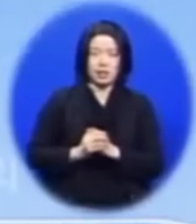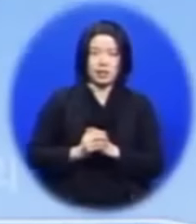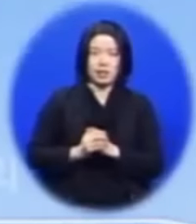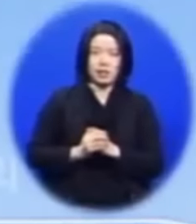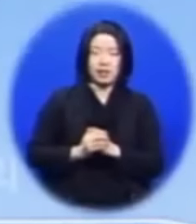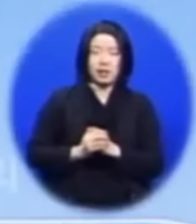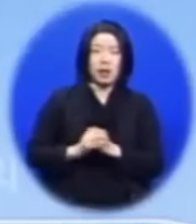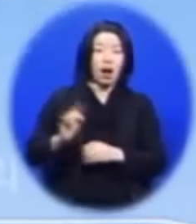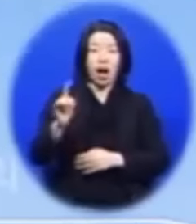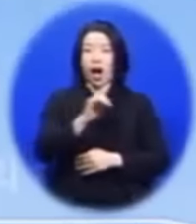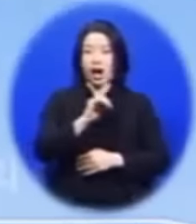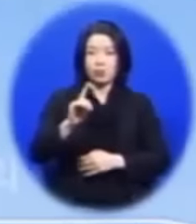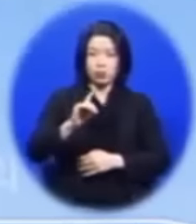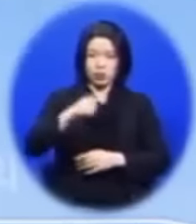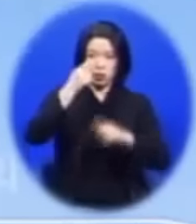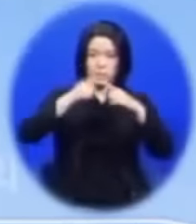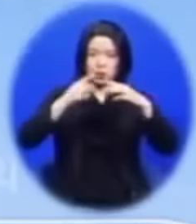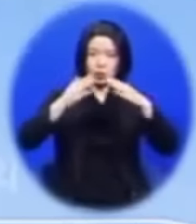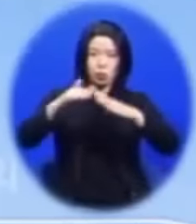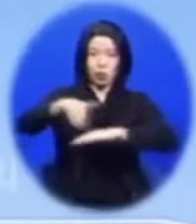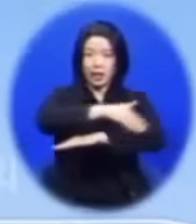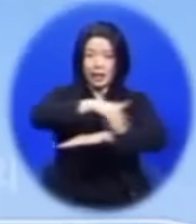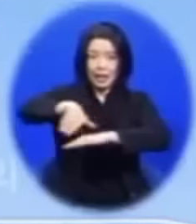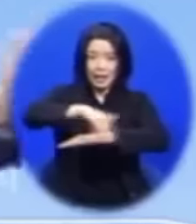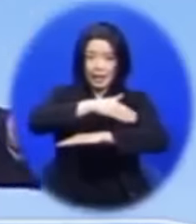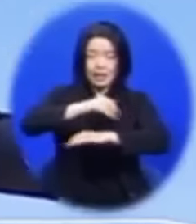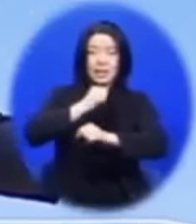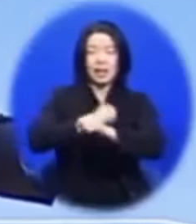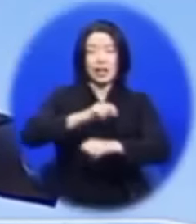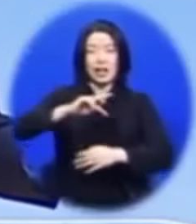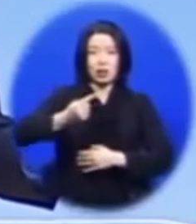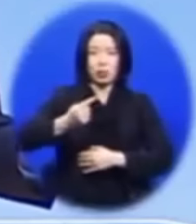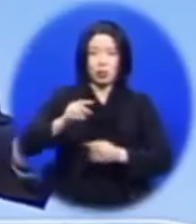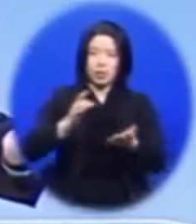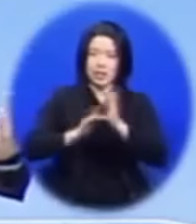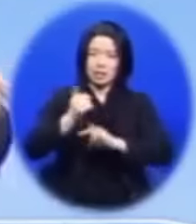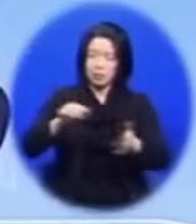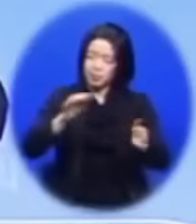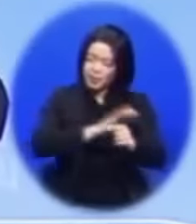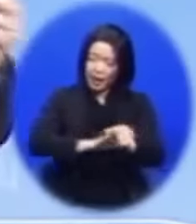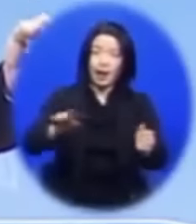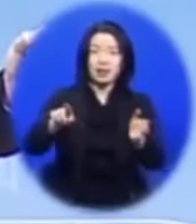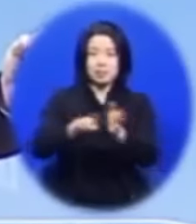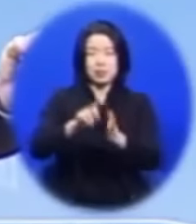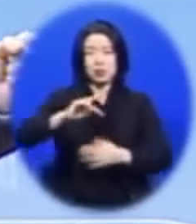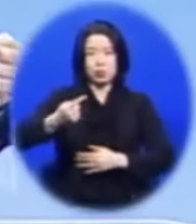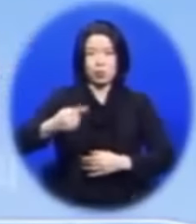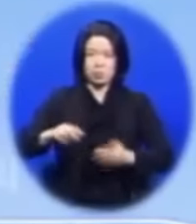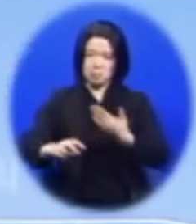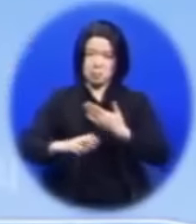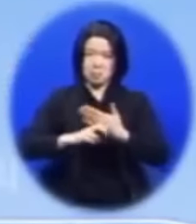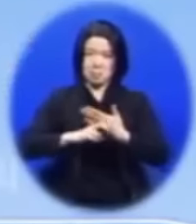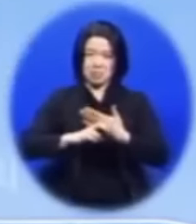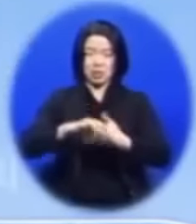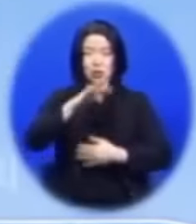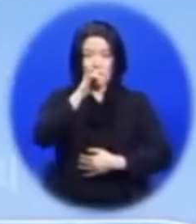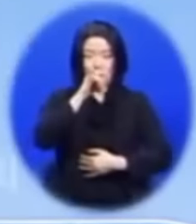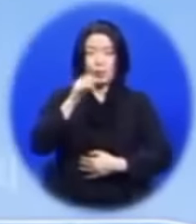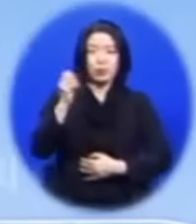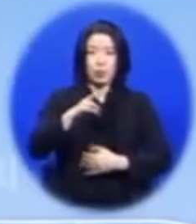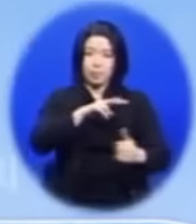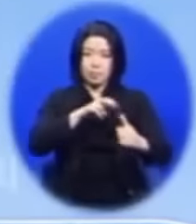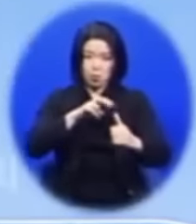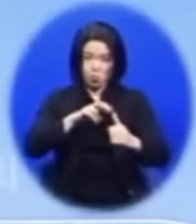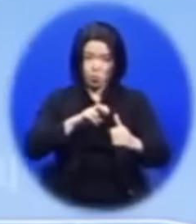자녀구하기 교회를 다닌다 그러고 예수를 잘 믿는다 그래도 불법을 행하고 또